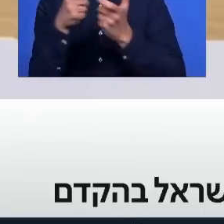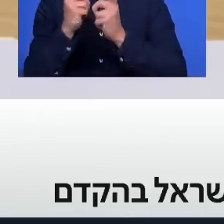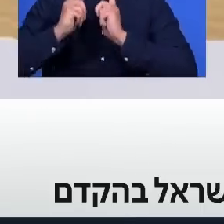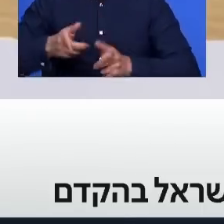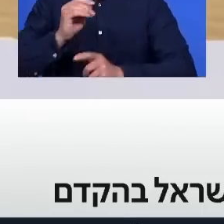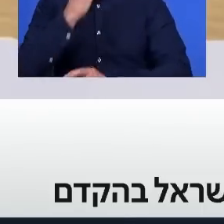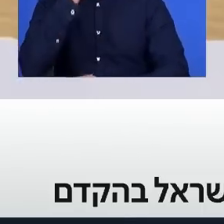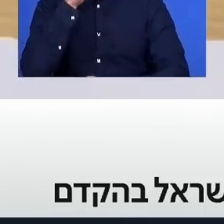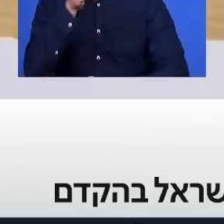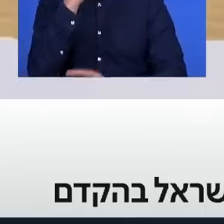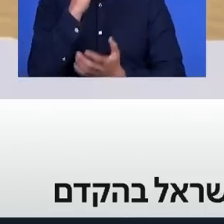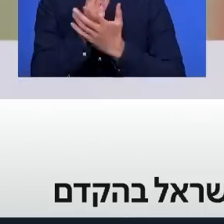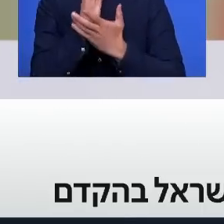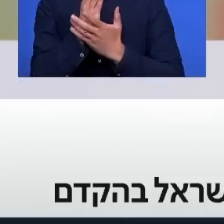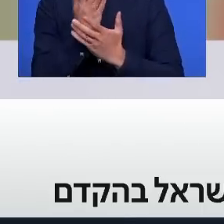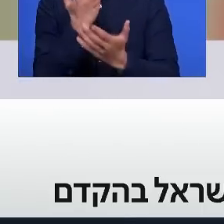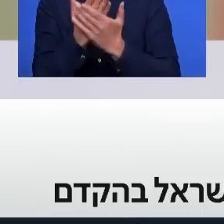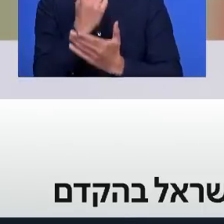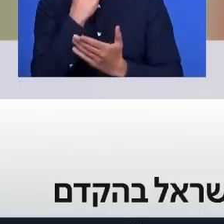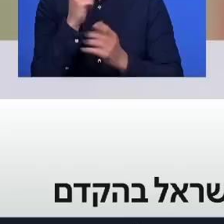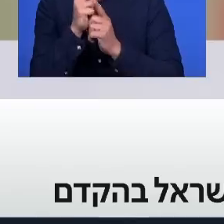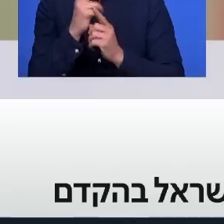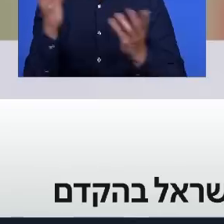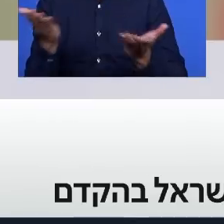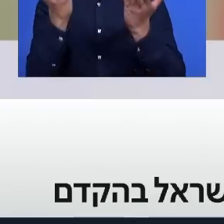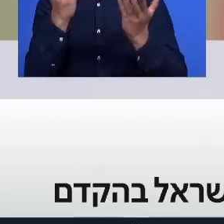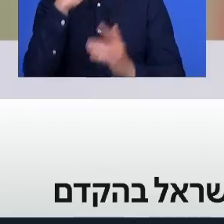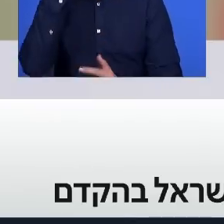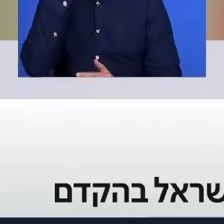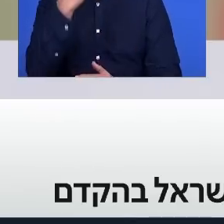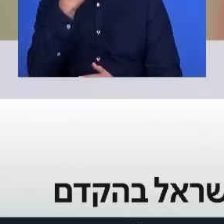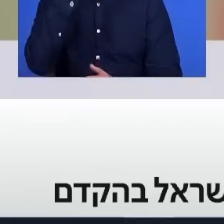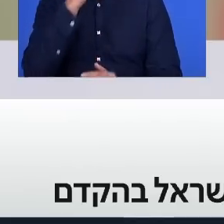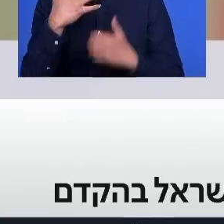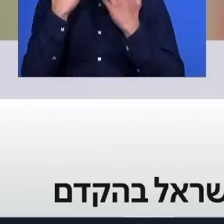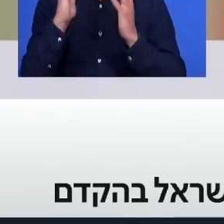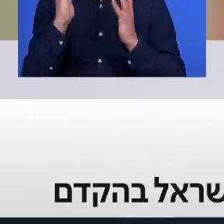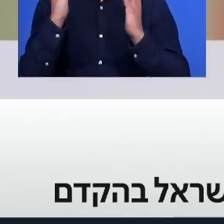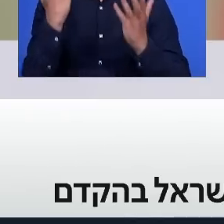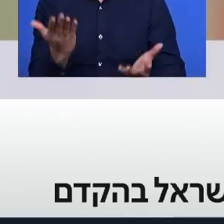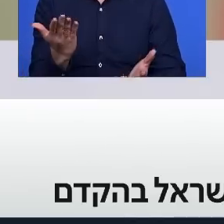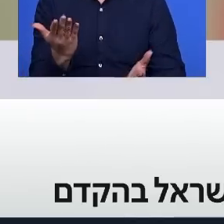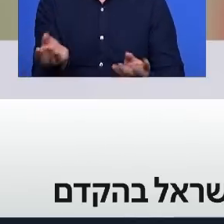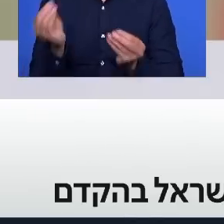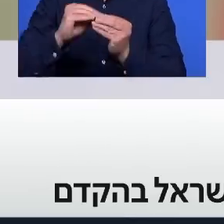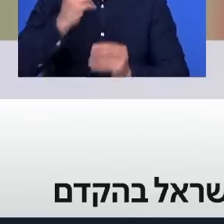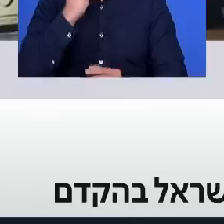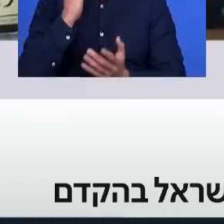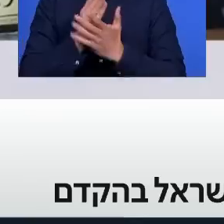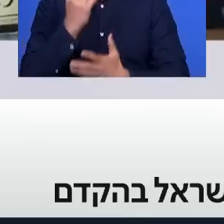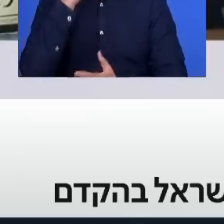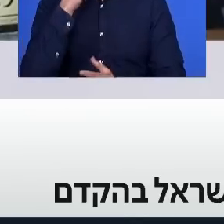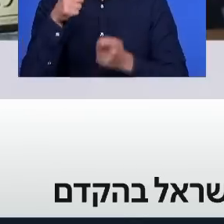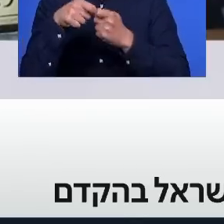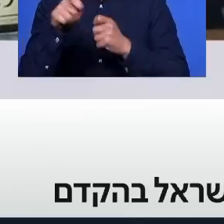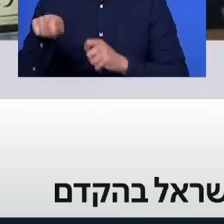הוא תועד, אומר דברים בשבח חמאס, בהחלט פרשה מאוד חמורה, ונגיד שאנחנו כבר שומעים חברי